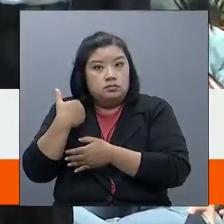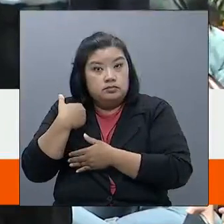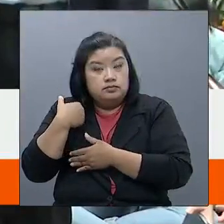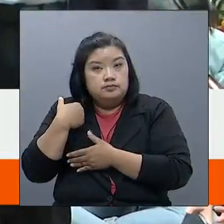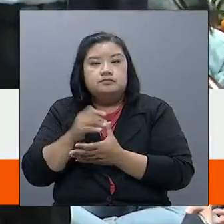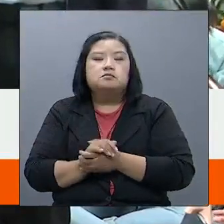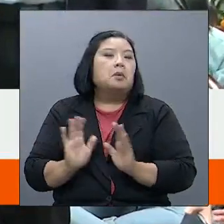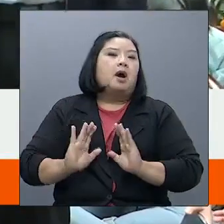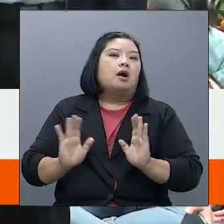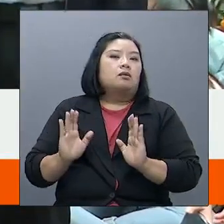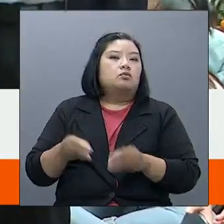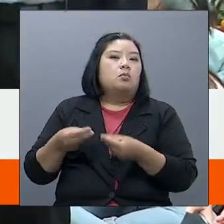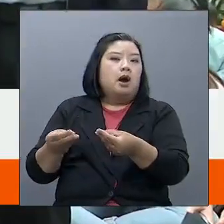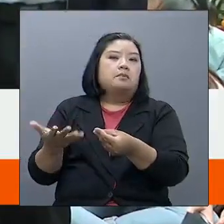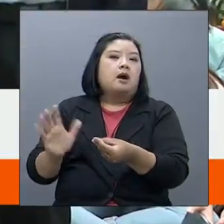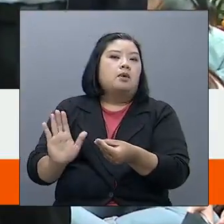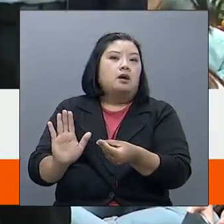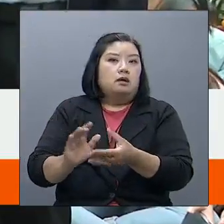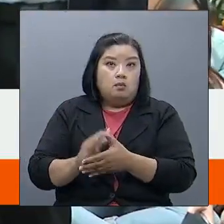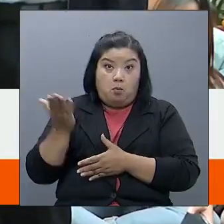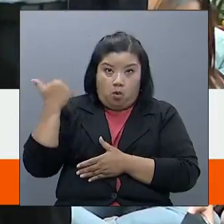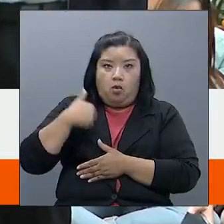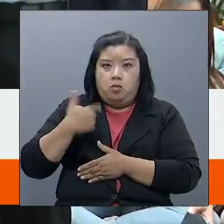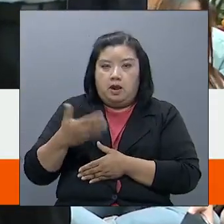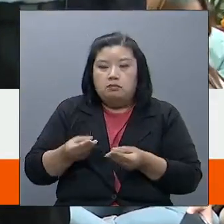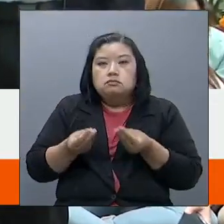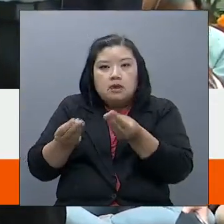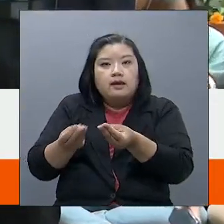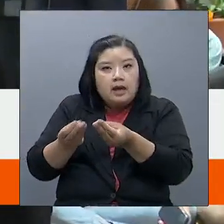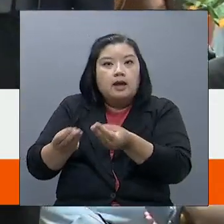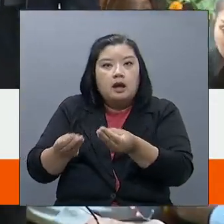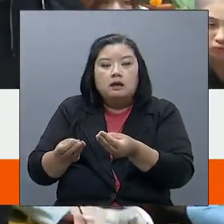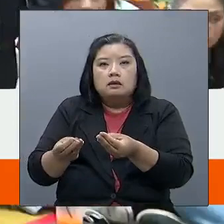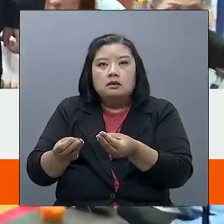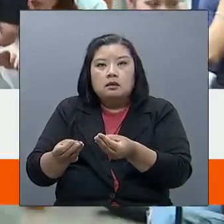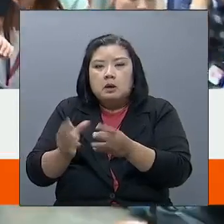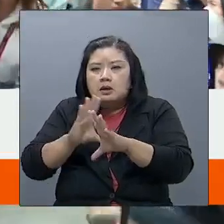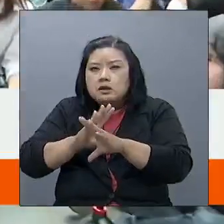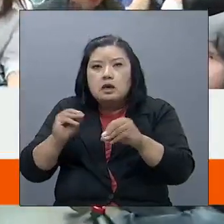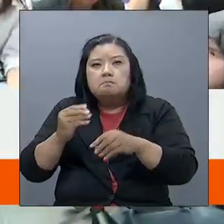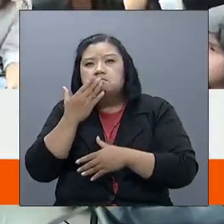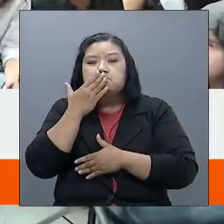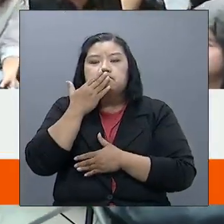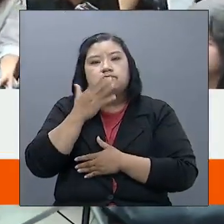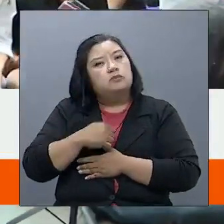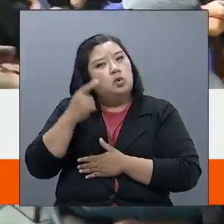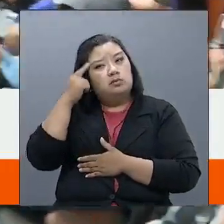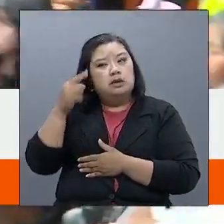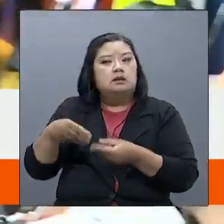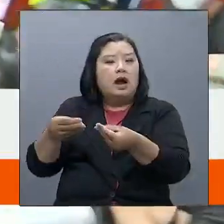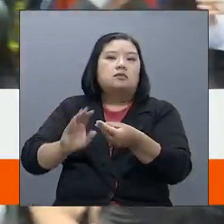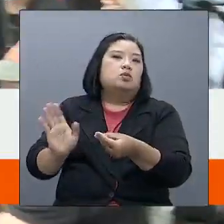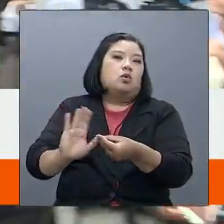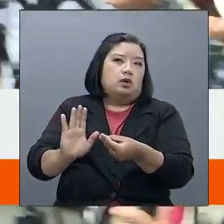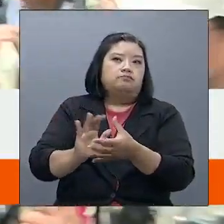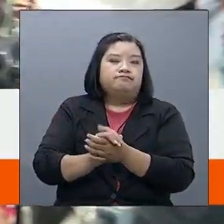งไม่ให้แล้วล่ะครับเพราะว่าสิ่งที่เราให้ไปแล้วมันก็หายไปกับจิตเนี่ยเพราะฉะนั้นผมคิดว่ามันไม่จำเป็นแล้วไอ้